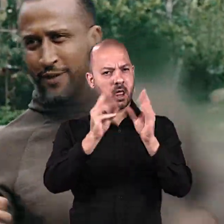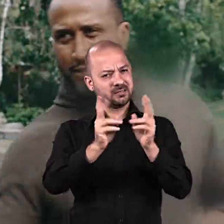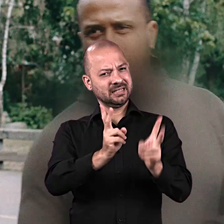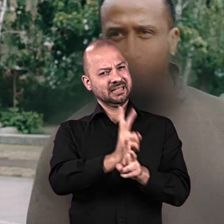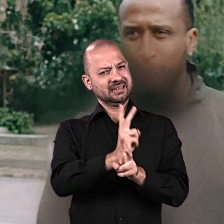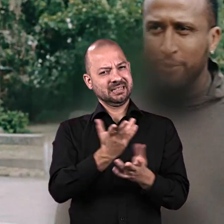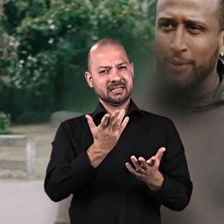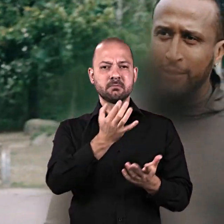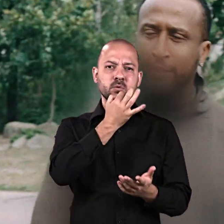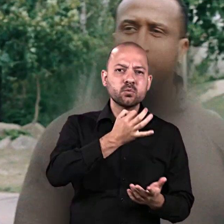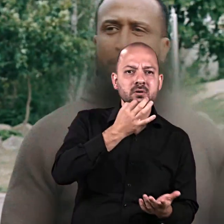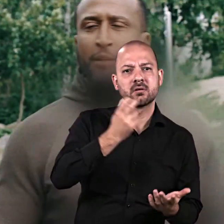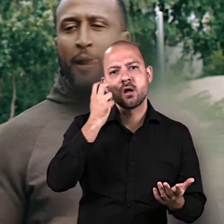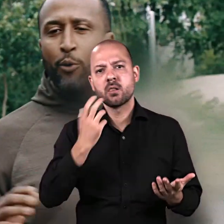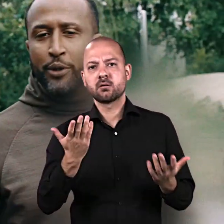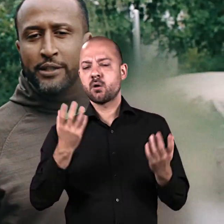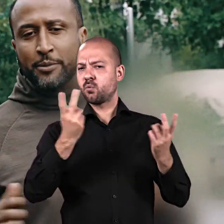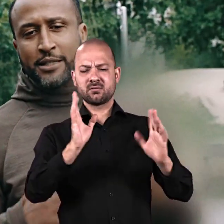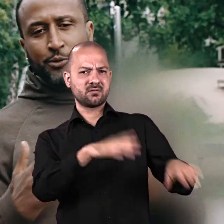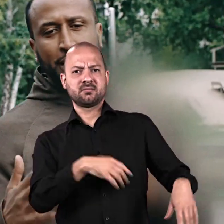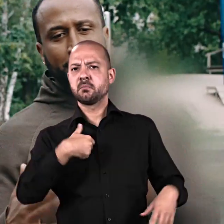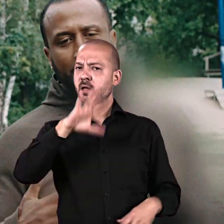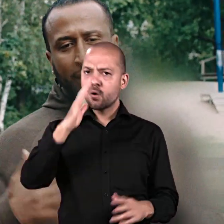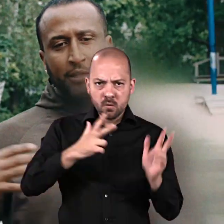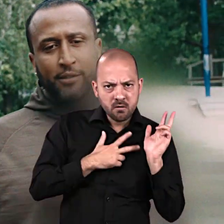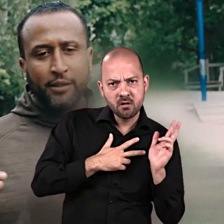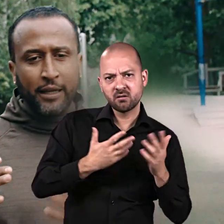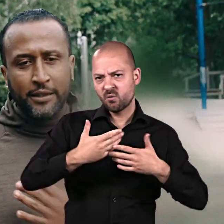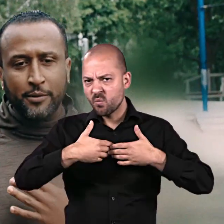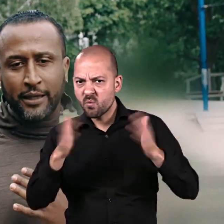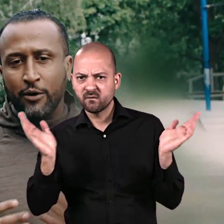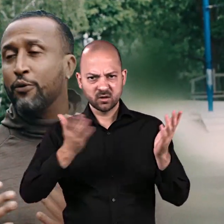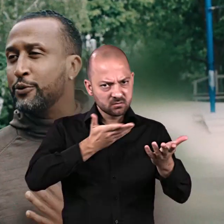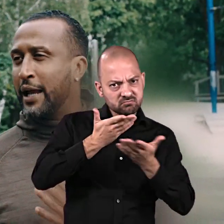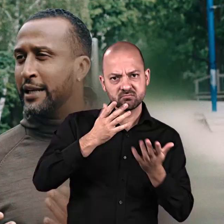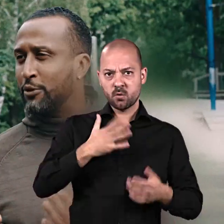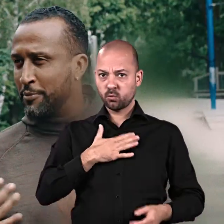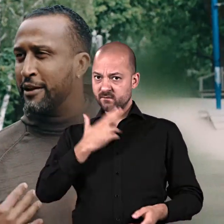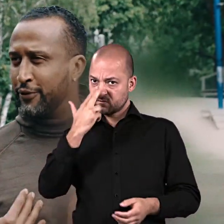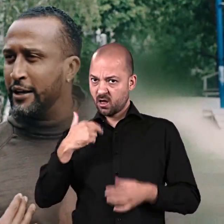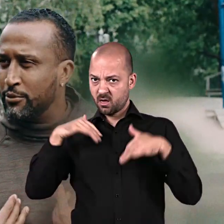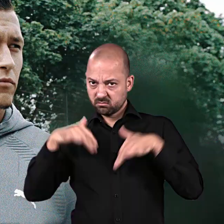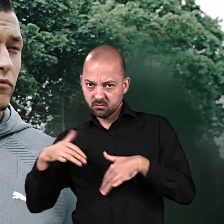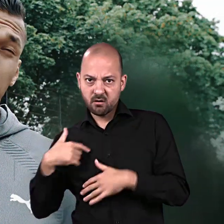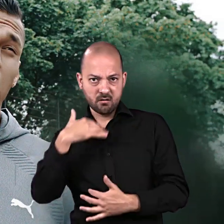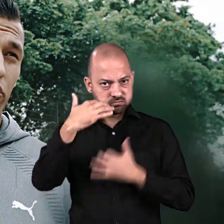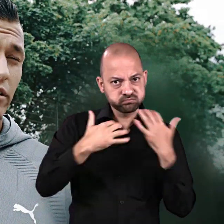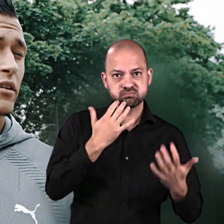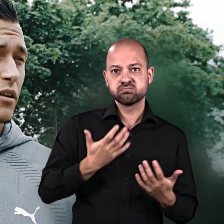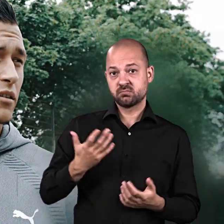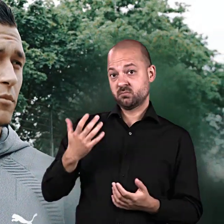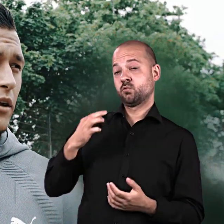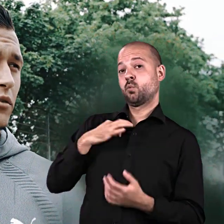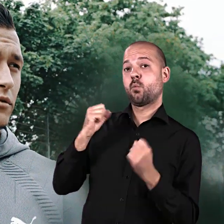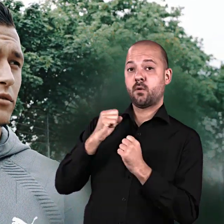hat, komischerweise in der Jugend und im Alter. Oder ich habe gesagt, okay, gehe ich offen und ehrlich auch mit meinen Fehlern um. War mir ja auch